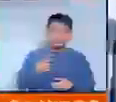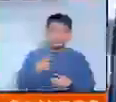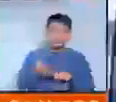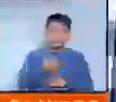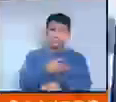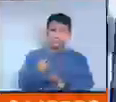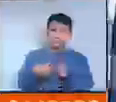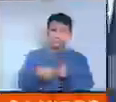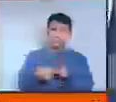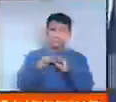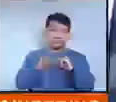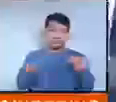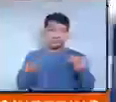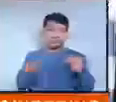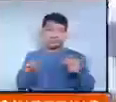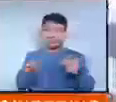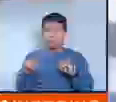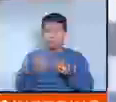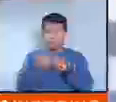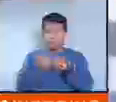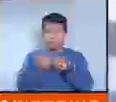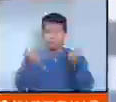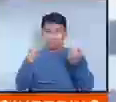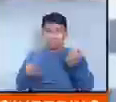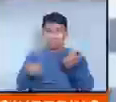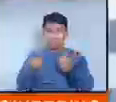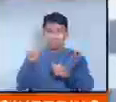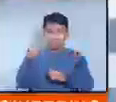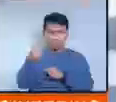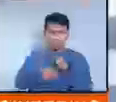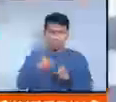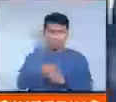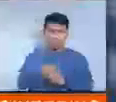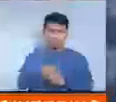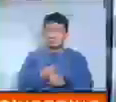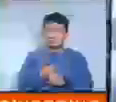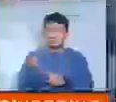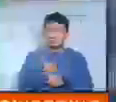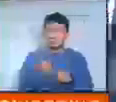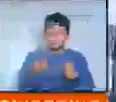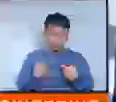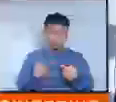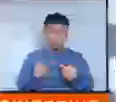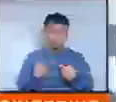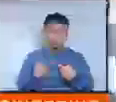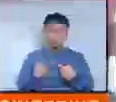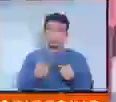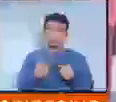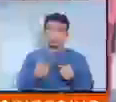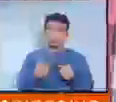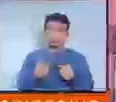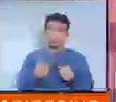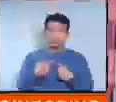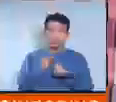before magkaroon ng anibersaryo, 10th anibersaryo, no? Magkakaroon na ng conviction ng mga major